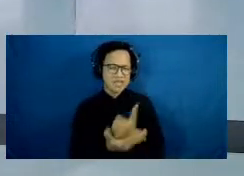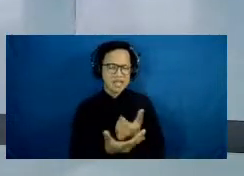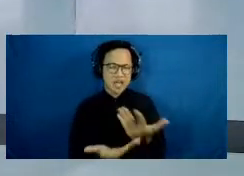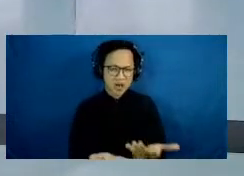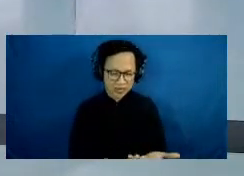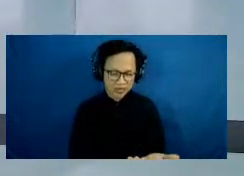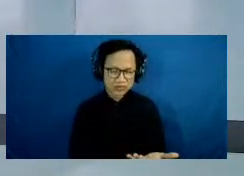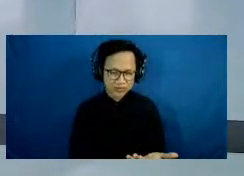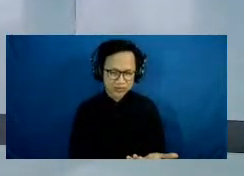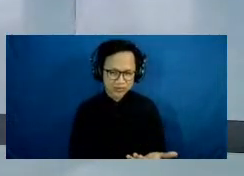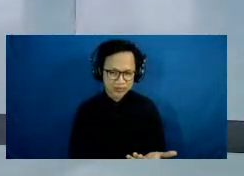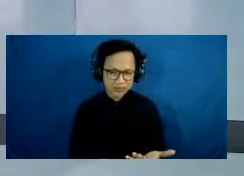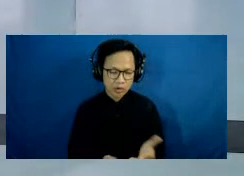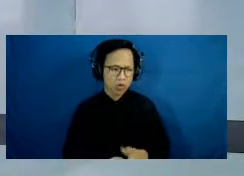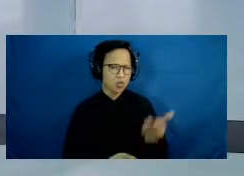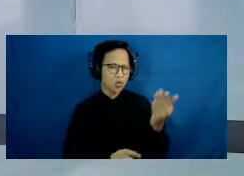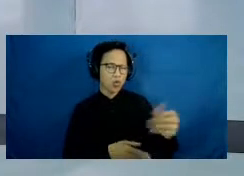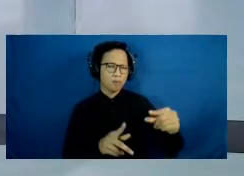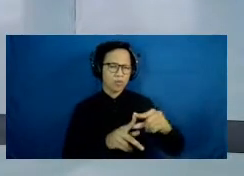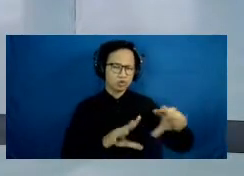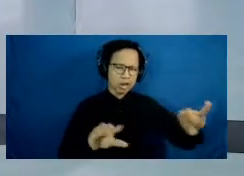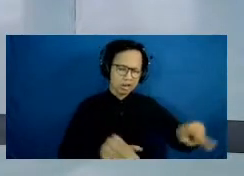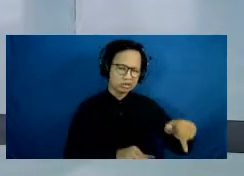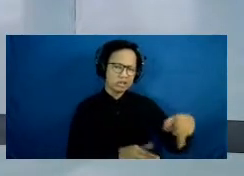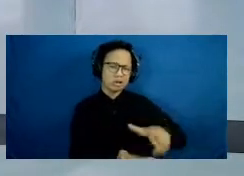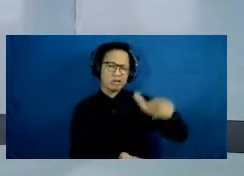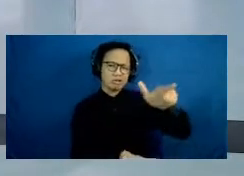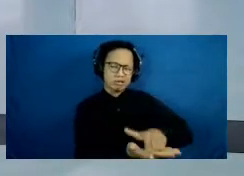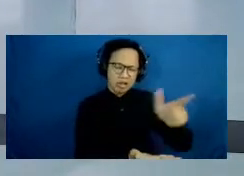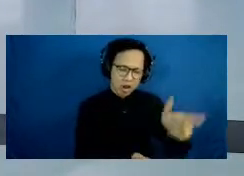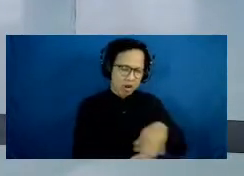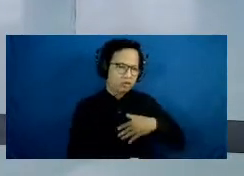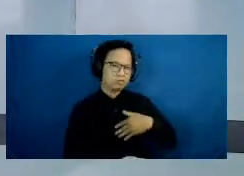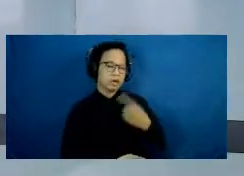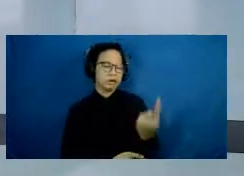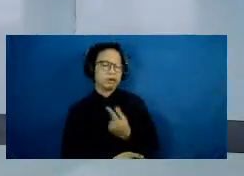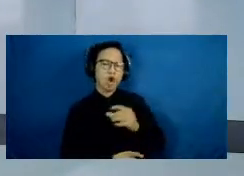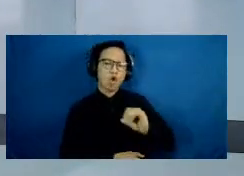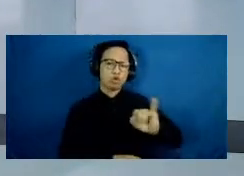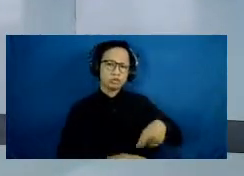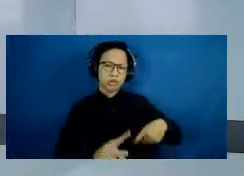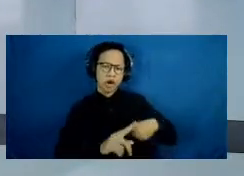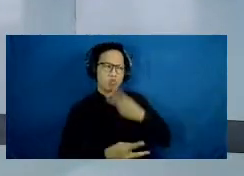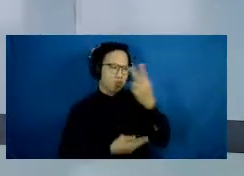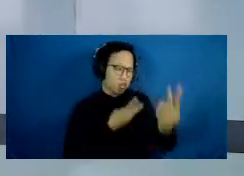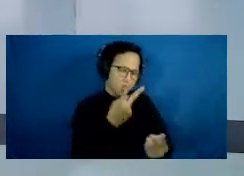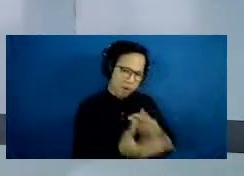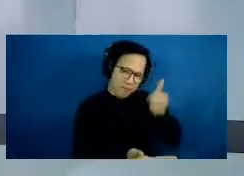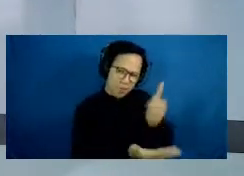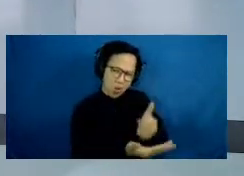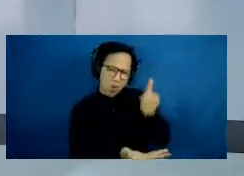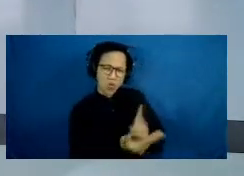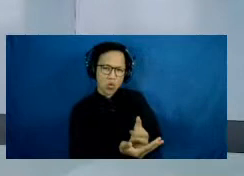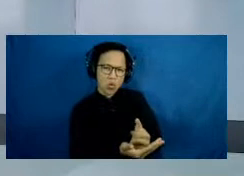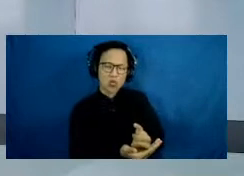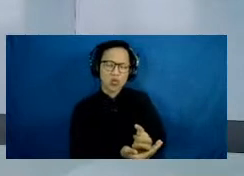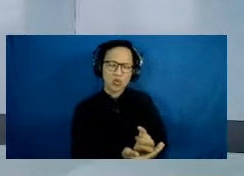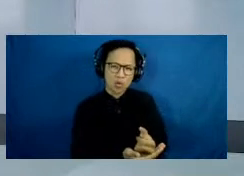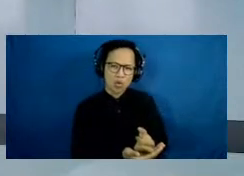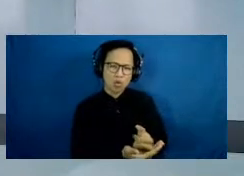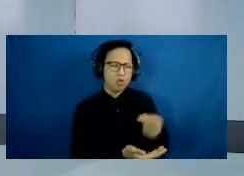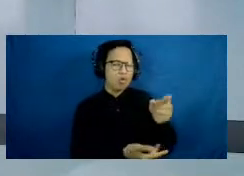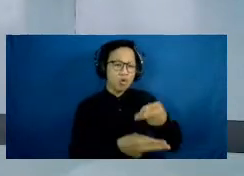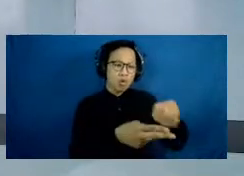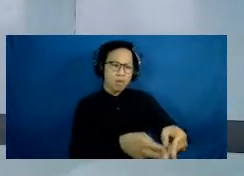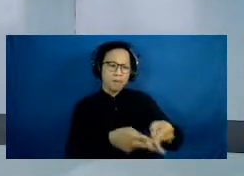perusahaan-perusahaan yang kita ingin yakin bahwa adalah kita juga harus mempelajari secara betul-betul. Misalnya kalau tadi itu pinjol ya, kalau kemudian kita